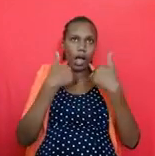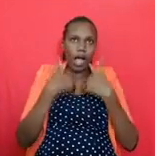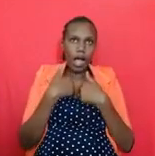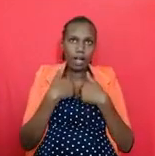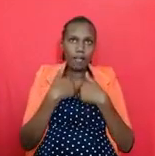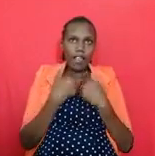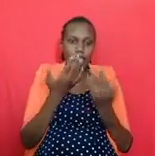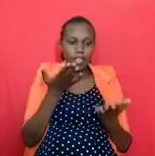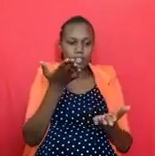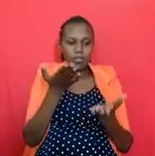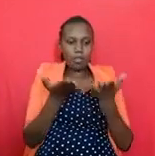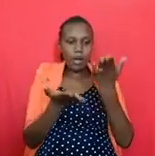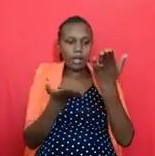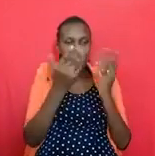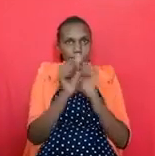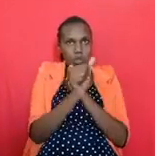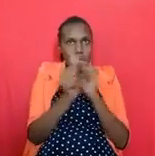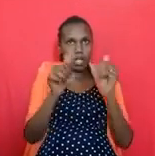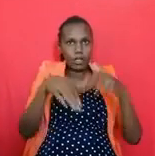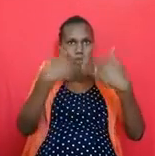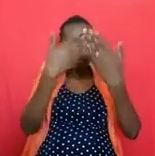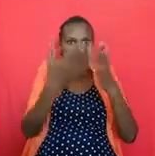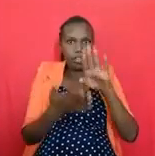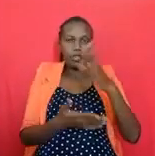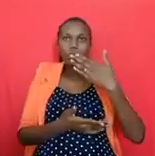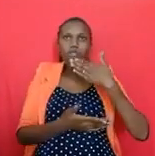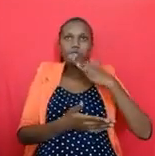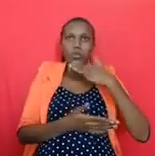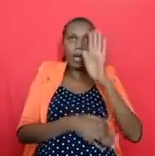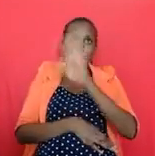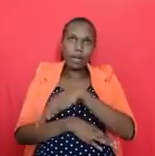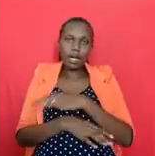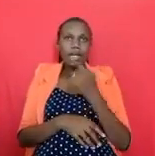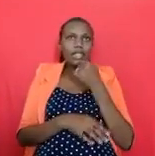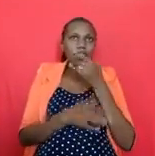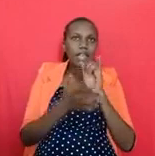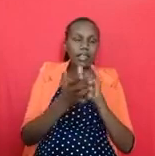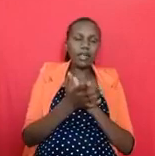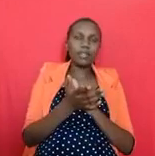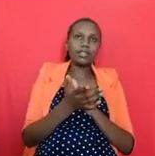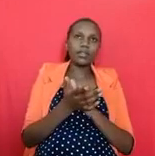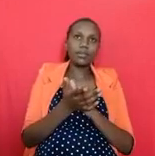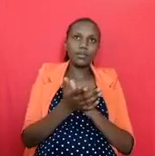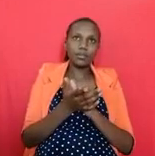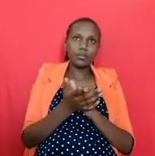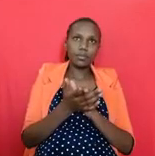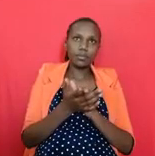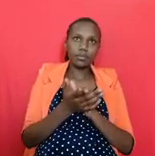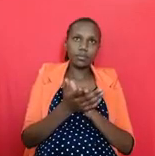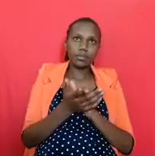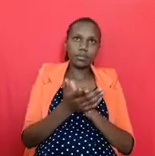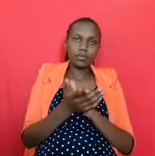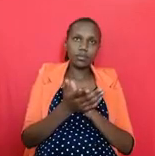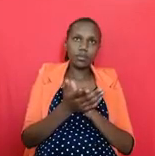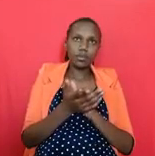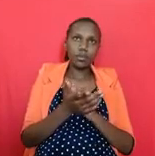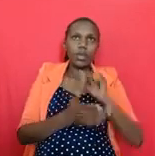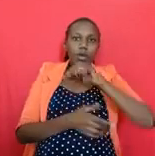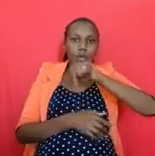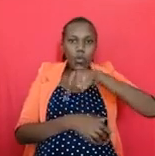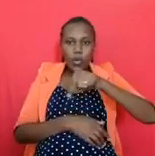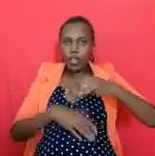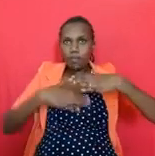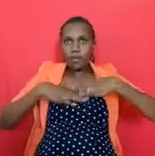nigetha iganane unengerwo kuwe ndienda kuga atiriri andu akwa thiini wa ngai ithue